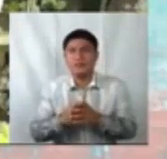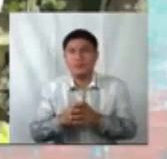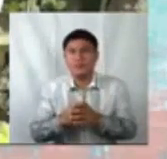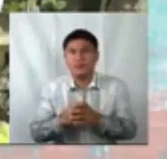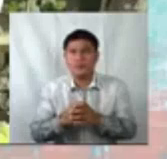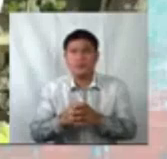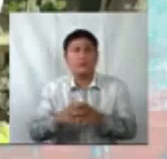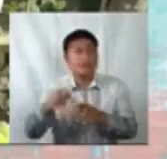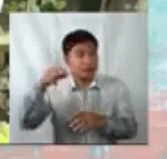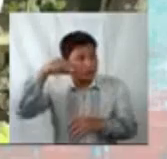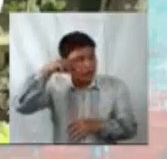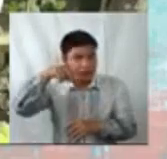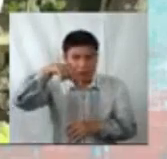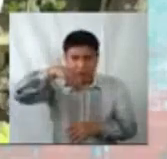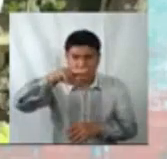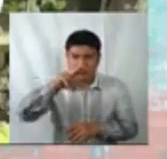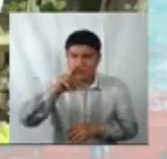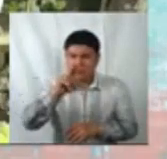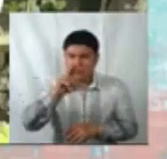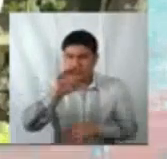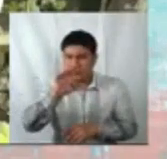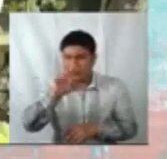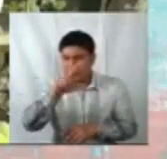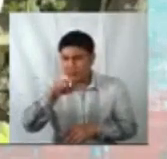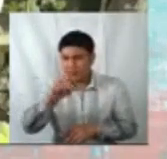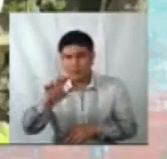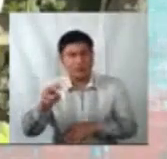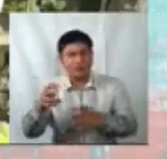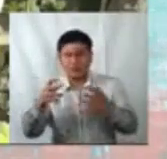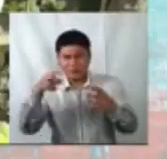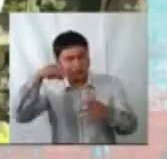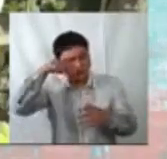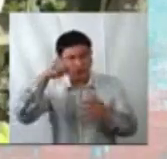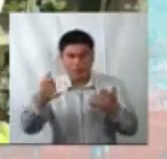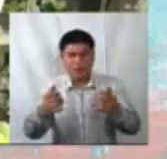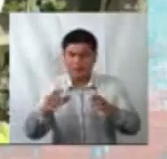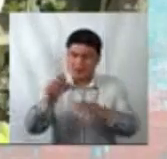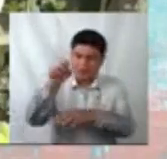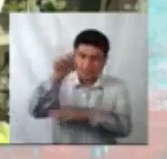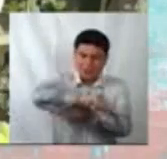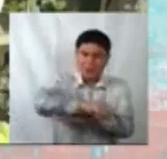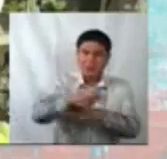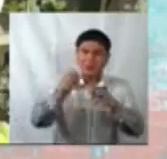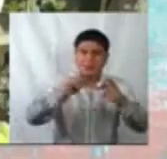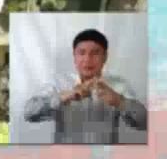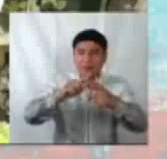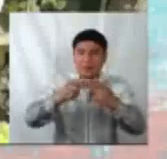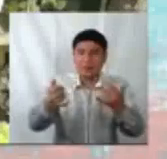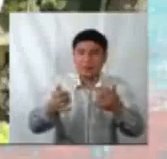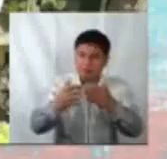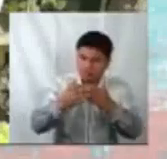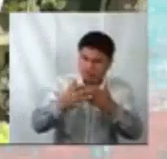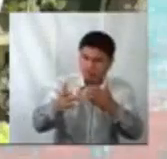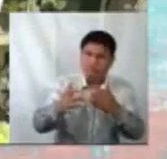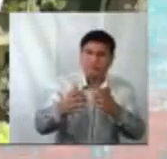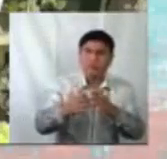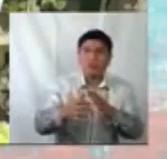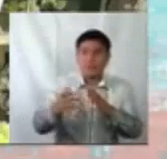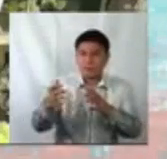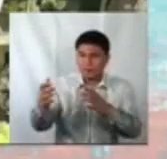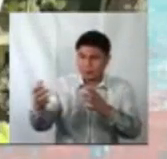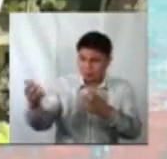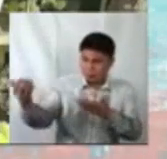yeah. was already losing his face. And then eventually, dumating si Elpidio